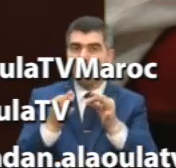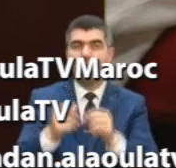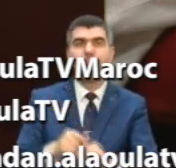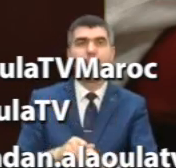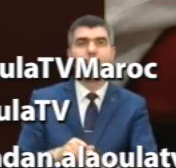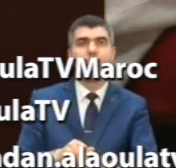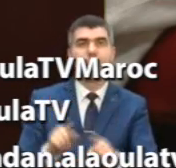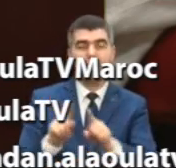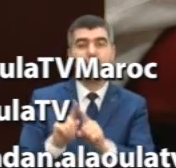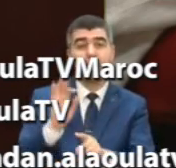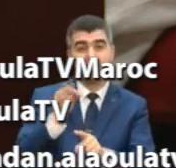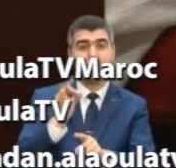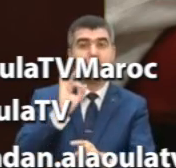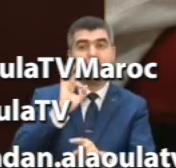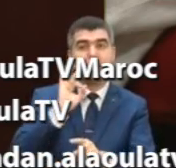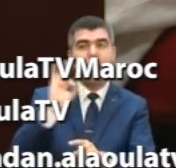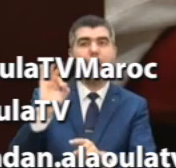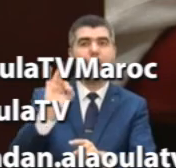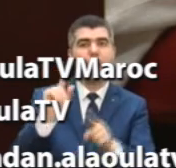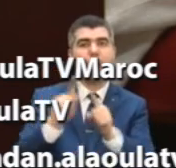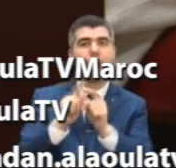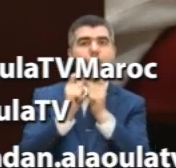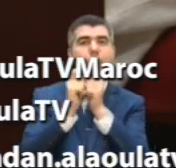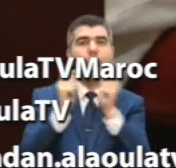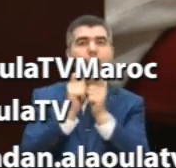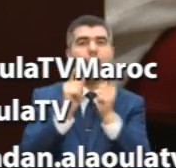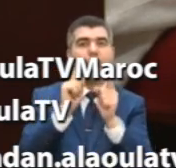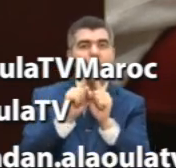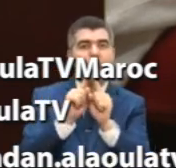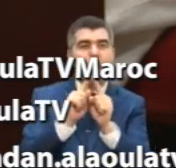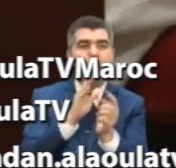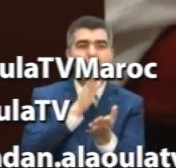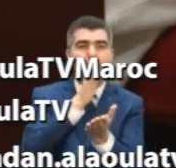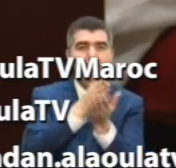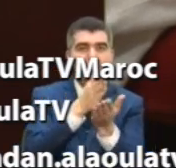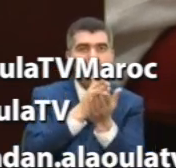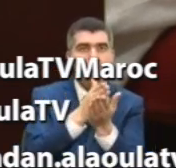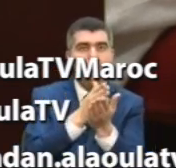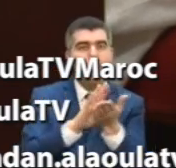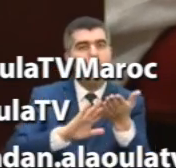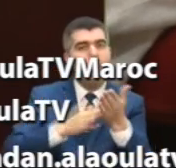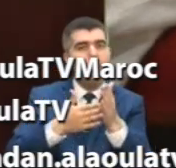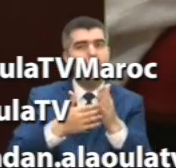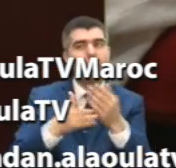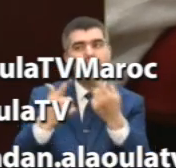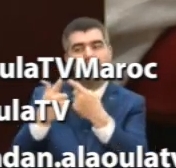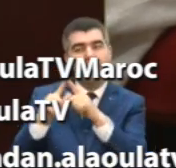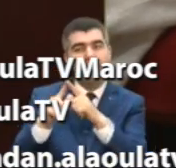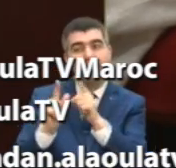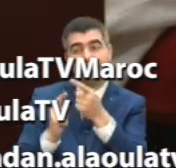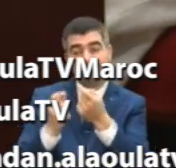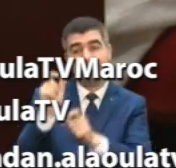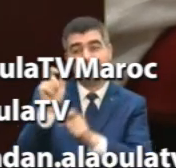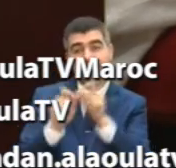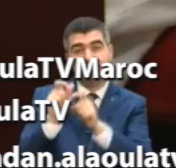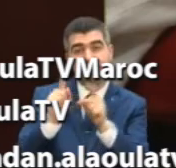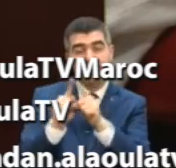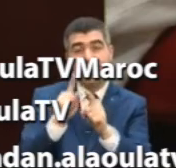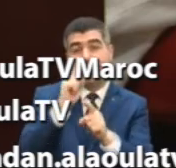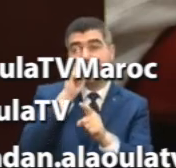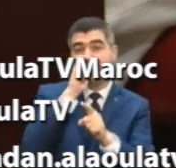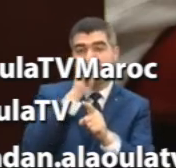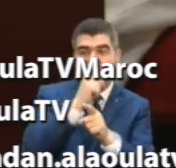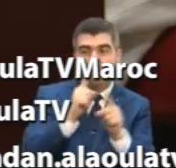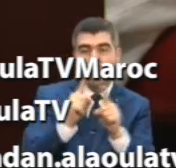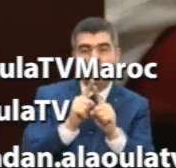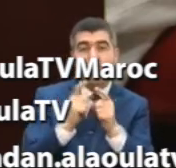تكون عندها واحد الآلية أكثر نجاعة أكثر عقلانة للتدخل في واحد، وخصوصا في واحد العدد المجالات اللي ربما الخواص